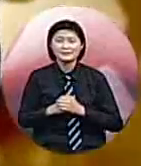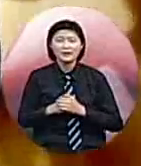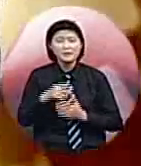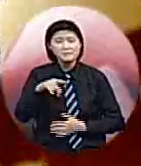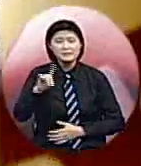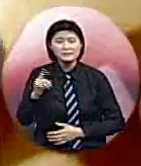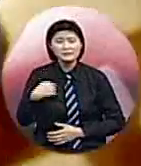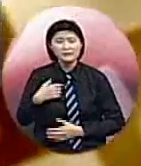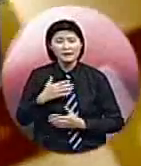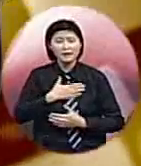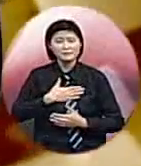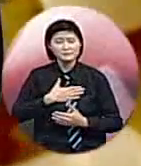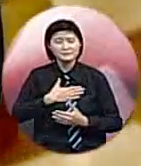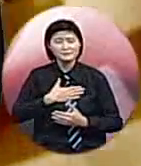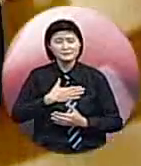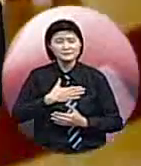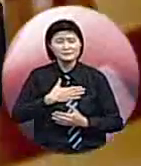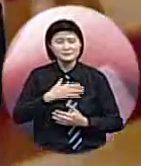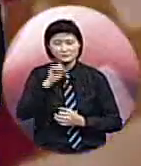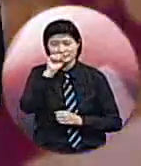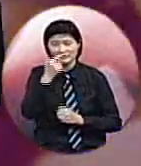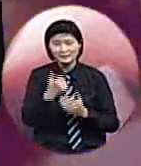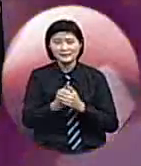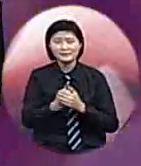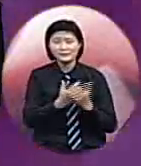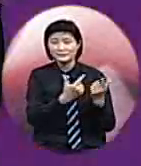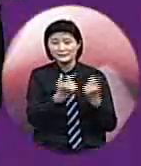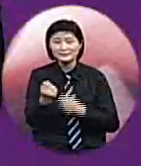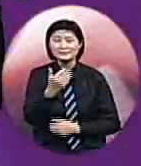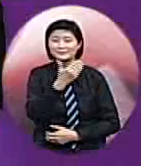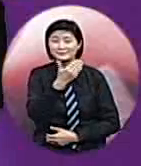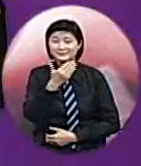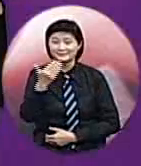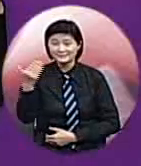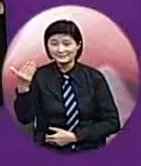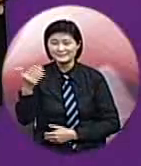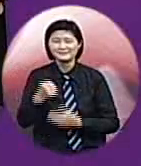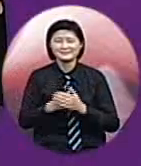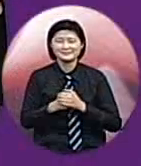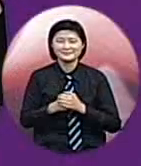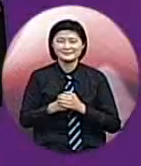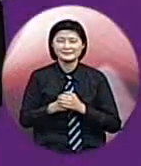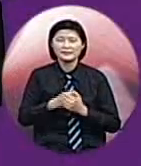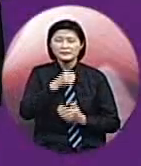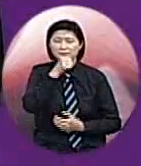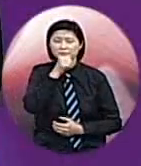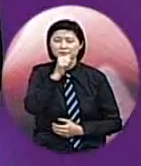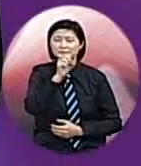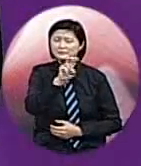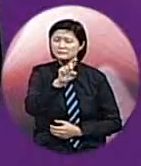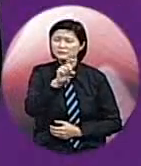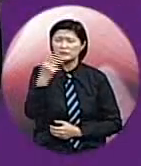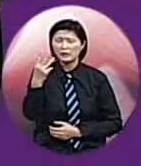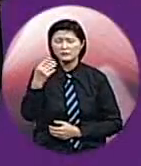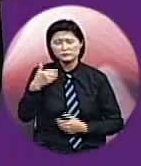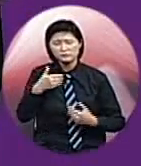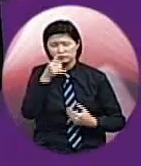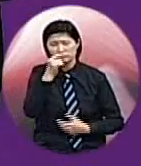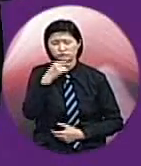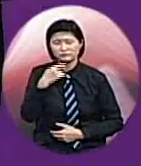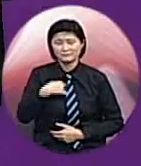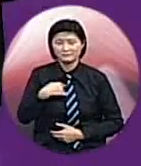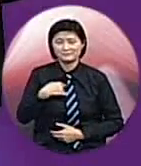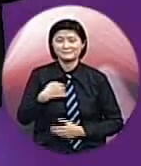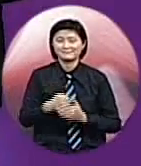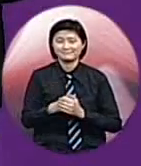PD님 우리하고 감정 있는가 봐요. 아주 고른 점수. 99. 네, 네. 10점 3개는 나올 줄 알았는데. 네. 자, 이제